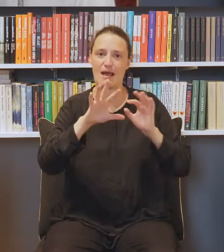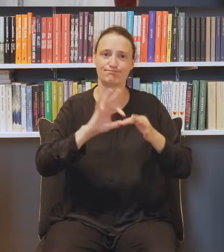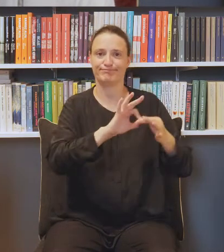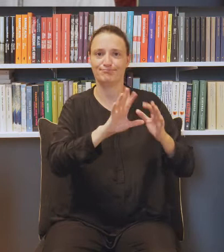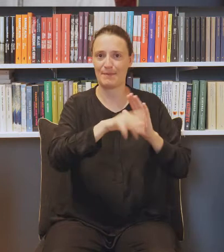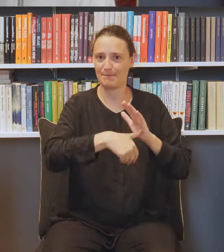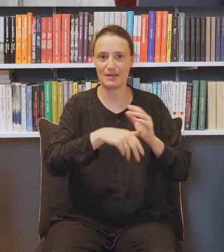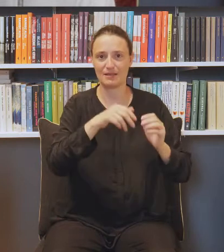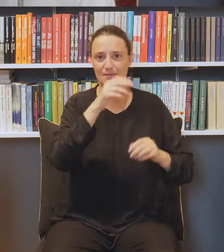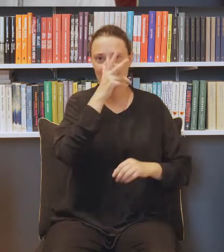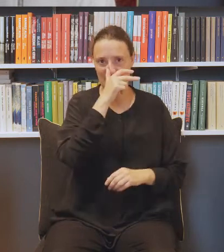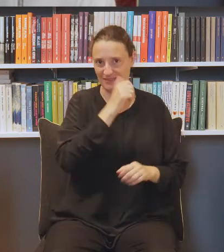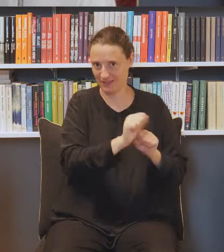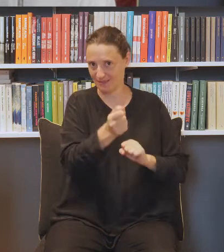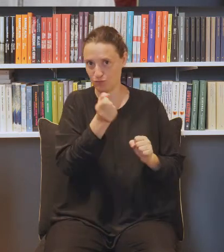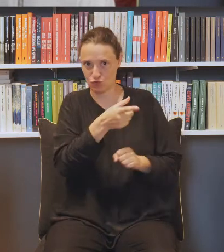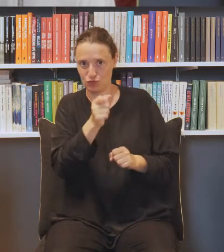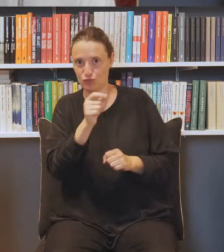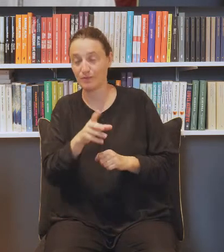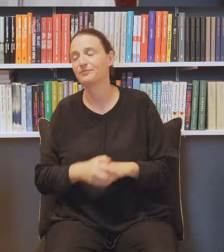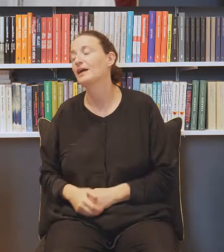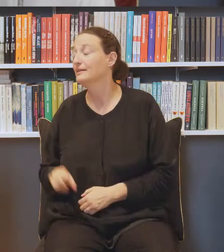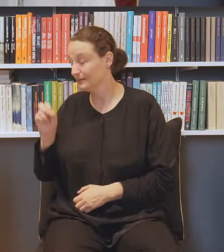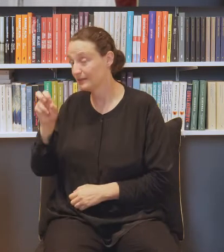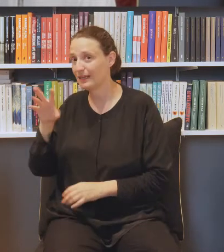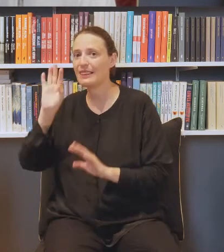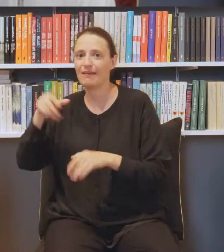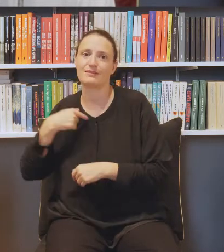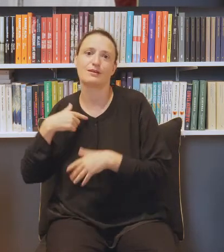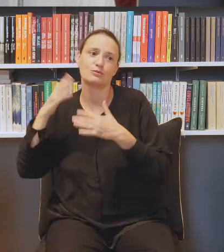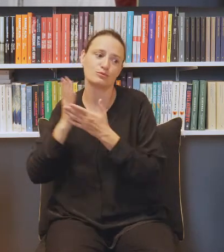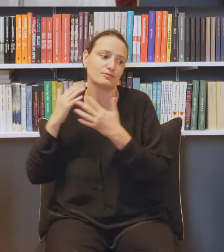Tak, właśnie zainteresowali się mną. Właśnie już byłem tak tym zmęczony, że